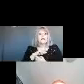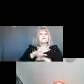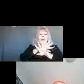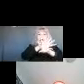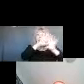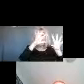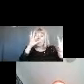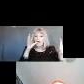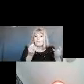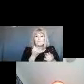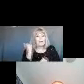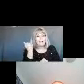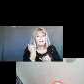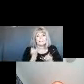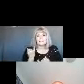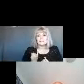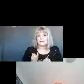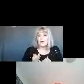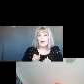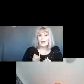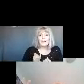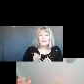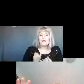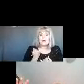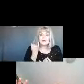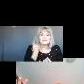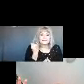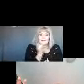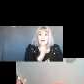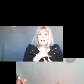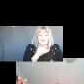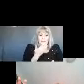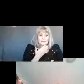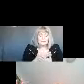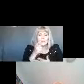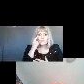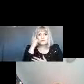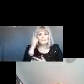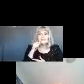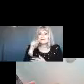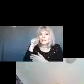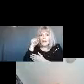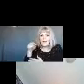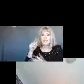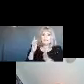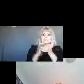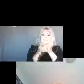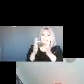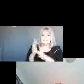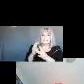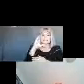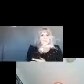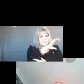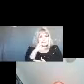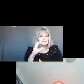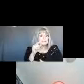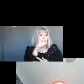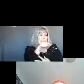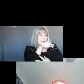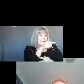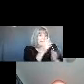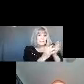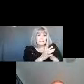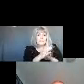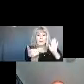laat die hele huis van Israel dan weet. Hy is die Christus. Hy is die, God het hom Here